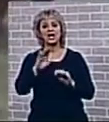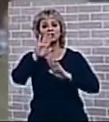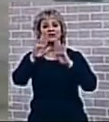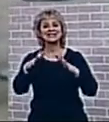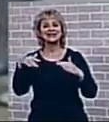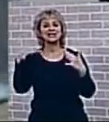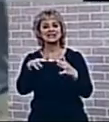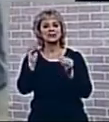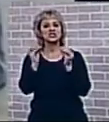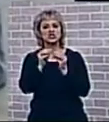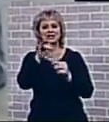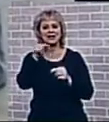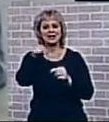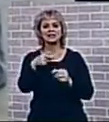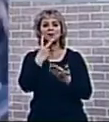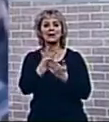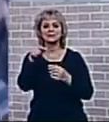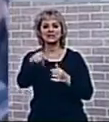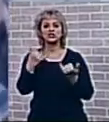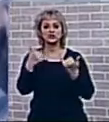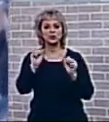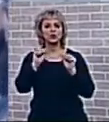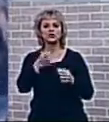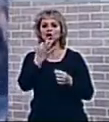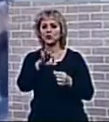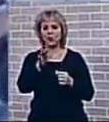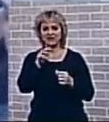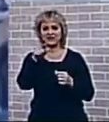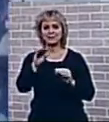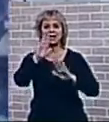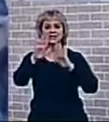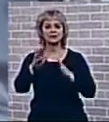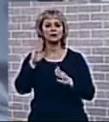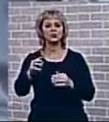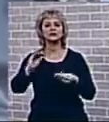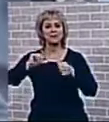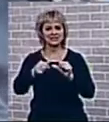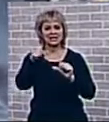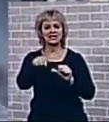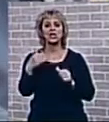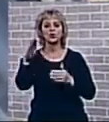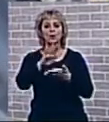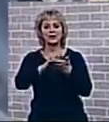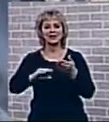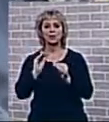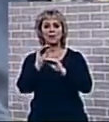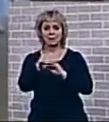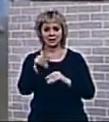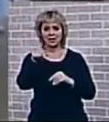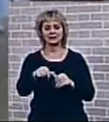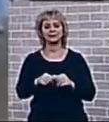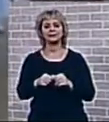Выставку собирали десятилетиями, и посмотреть ее теперь можно в любое время. Экспозиция будет постоянной, и ее продолжат